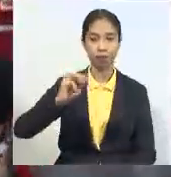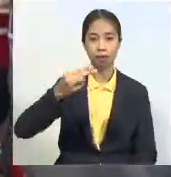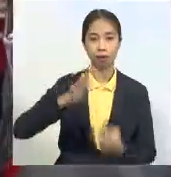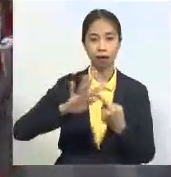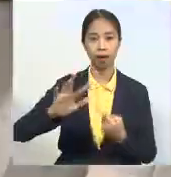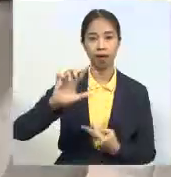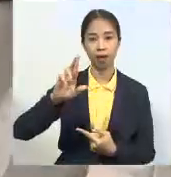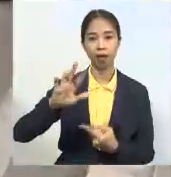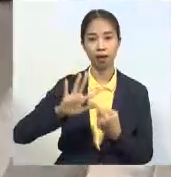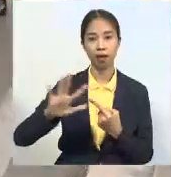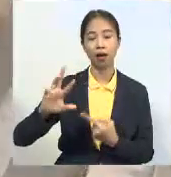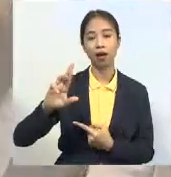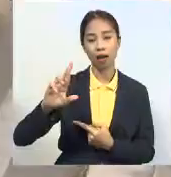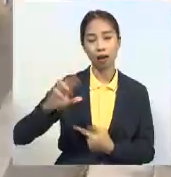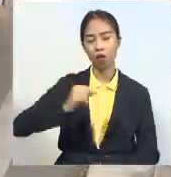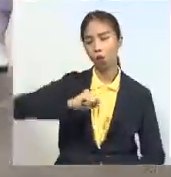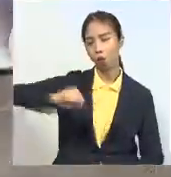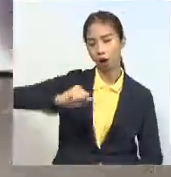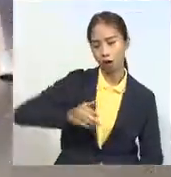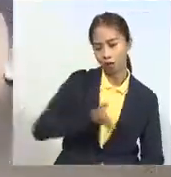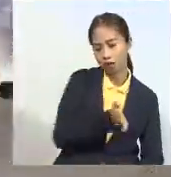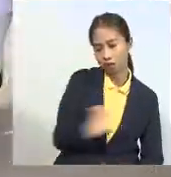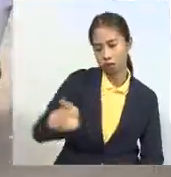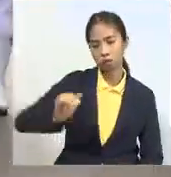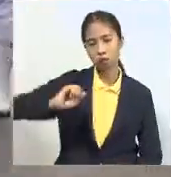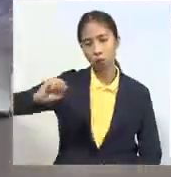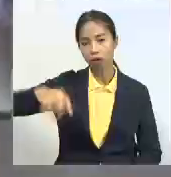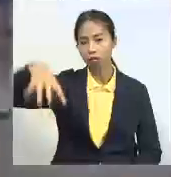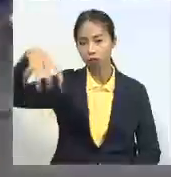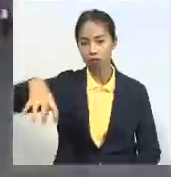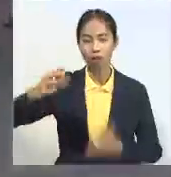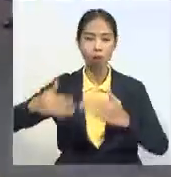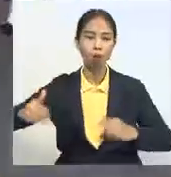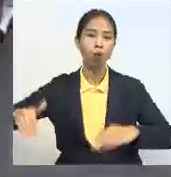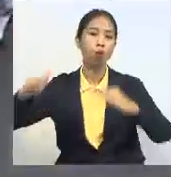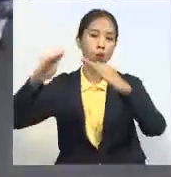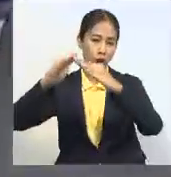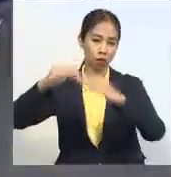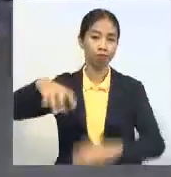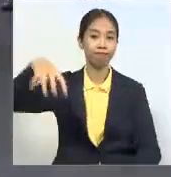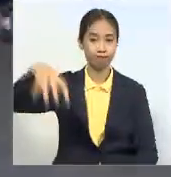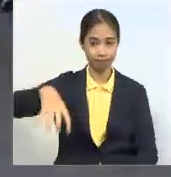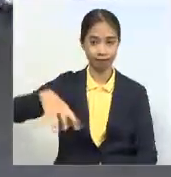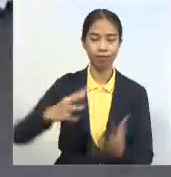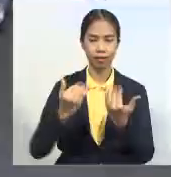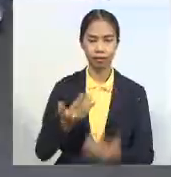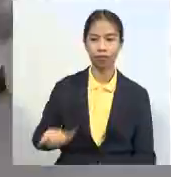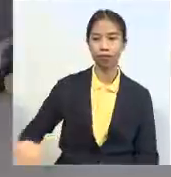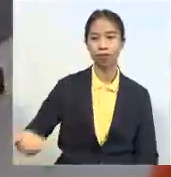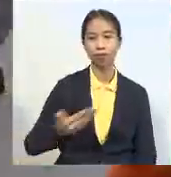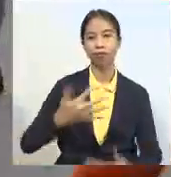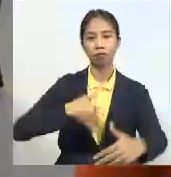หน้าพระลานเลี้ยวขวาเข้าพระบรมมหาราชวังที่ประตูวิเศษชัยศรีจึงขอเชิญประสบกรณิ